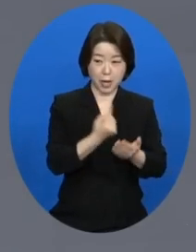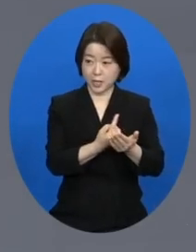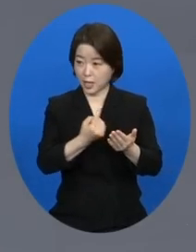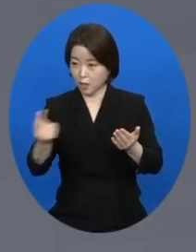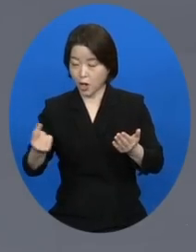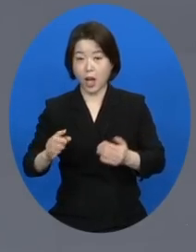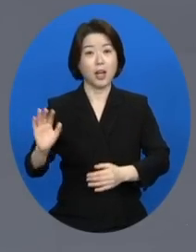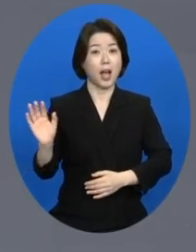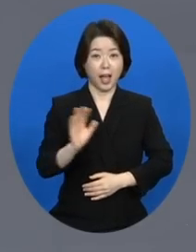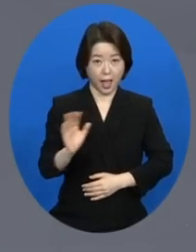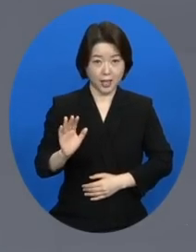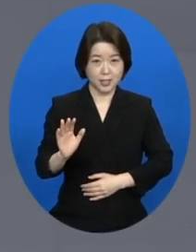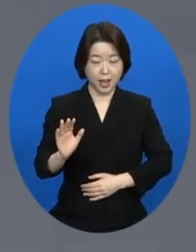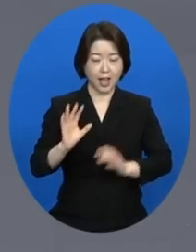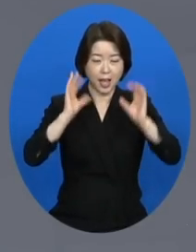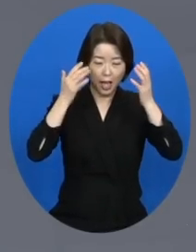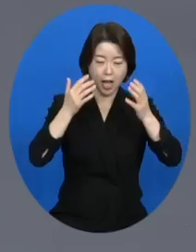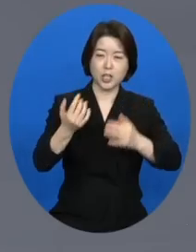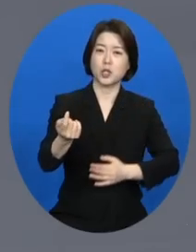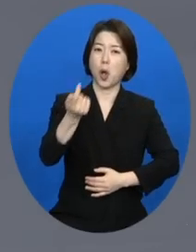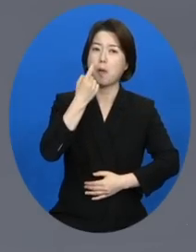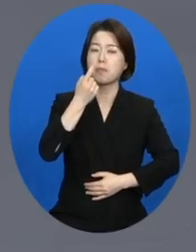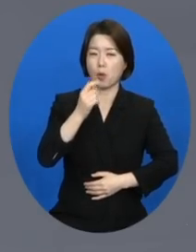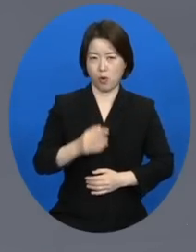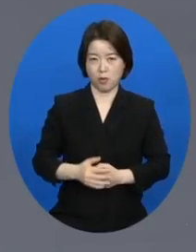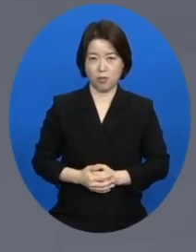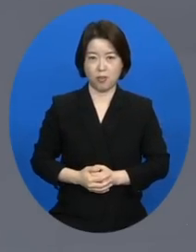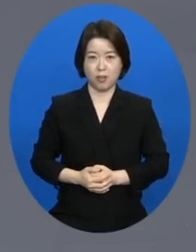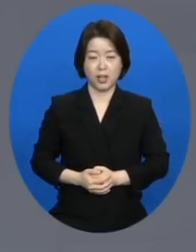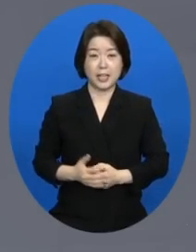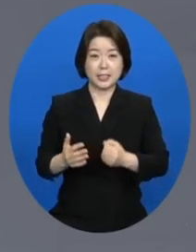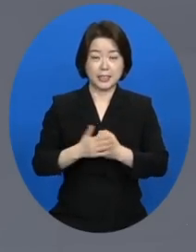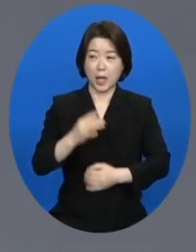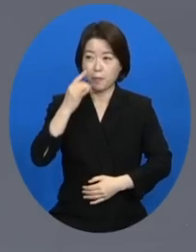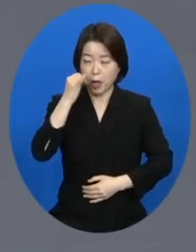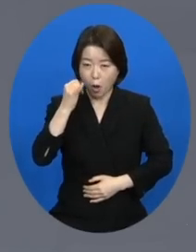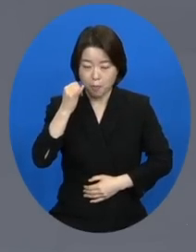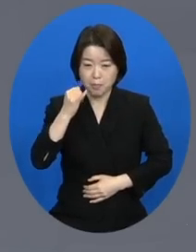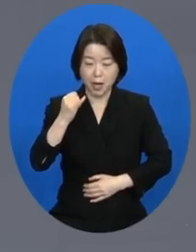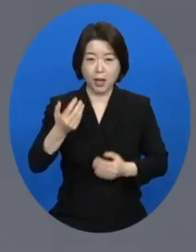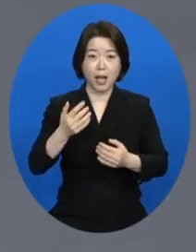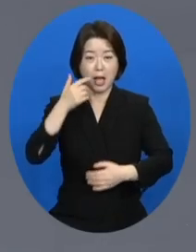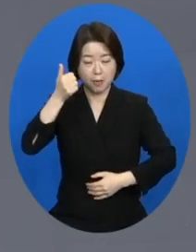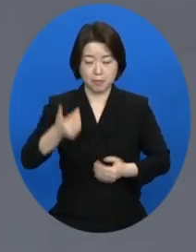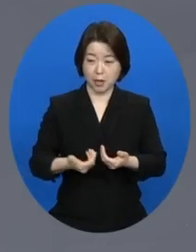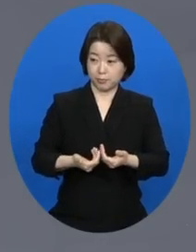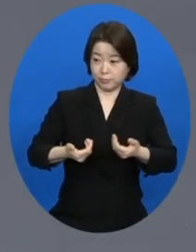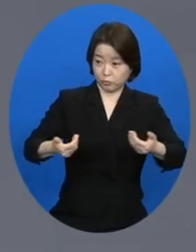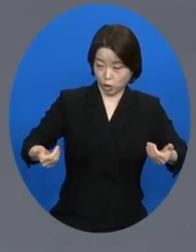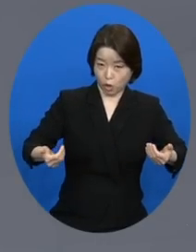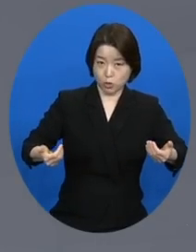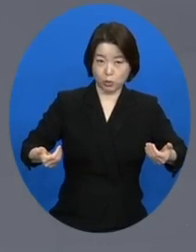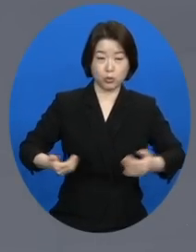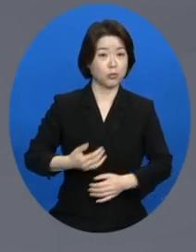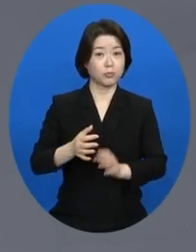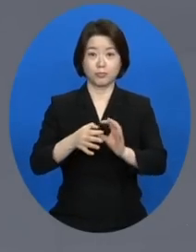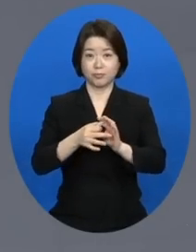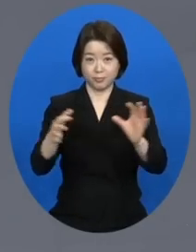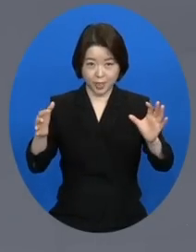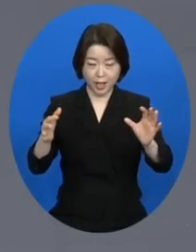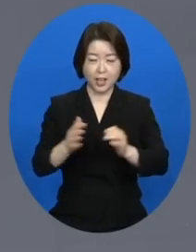것이 아니라는 것을 아이들은 배우게 돼요. 그래서 엄마 아빠 분리를 해도 문제가 없게 되는 거예요.